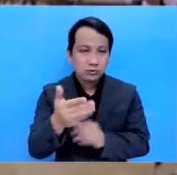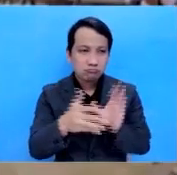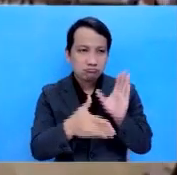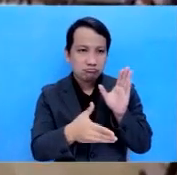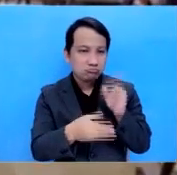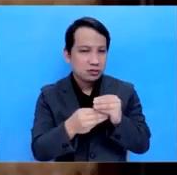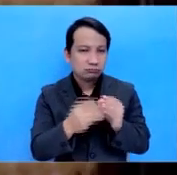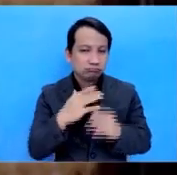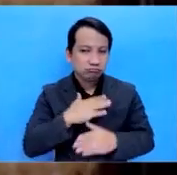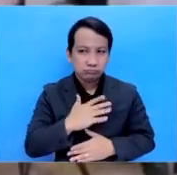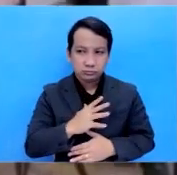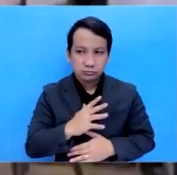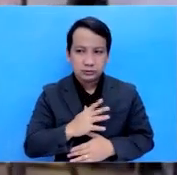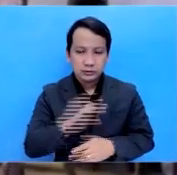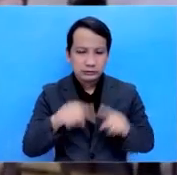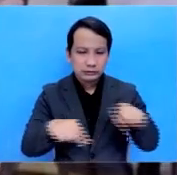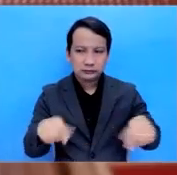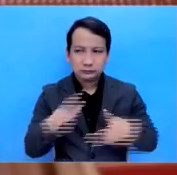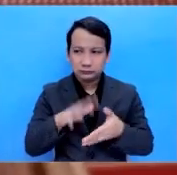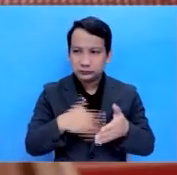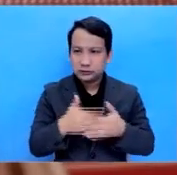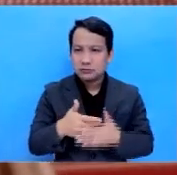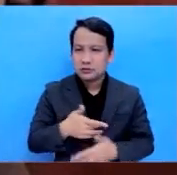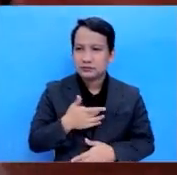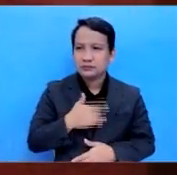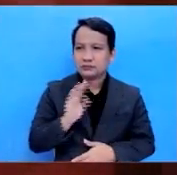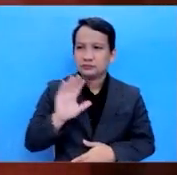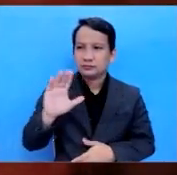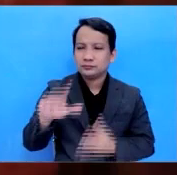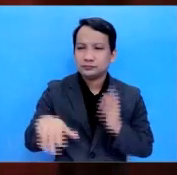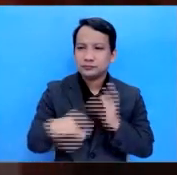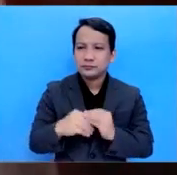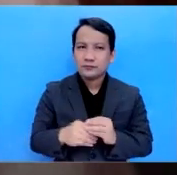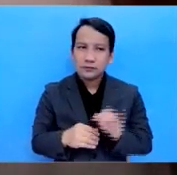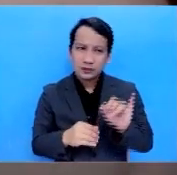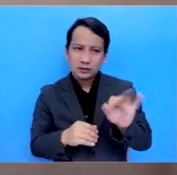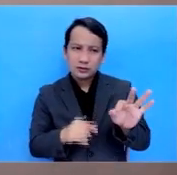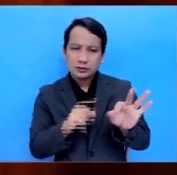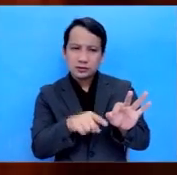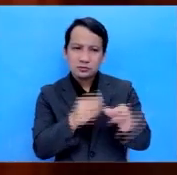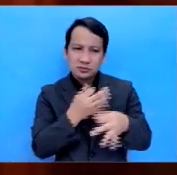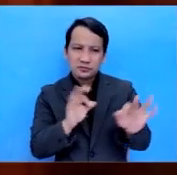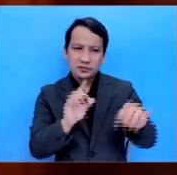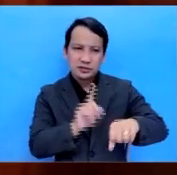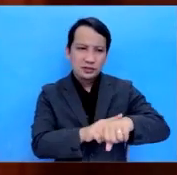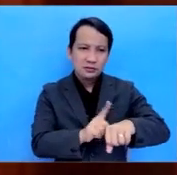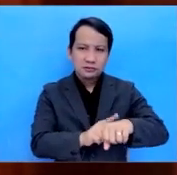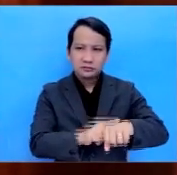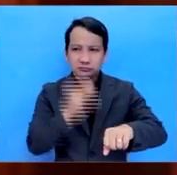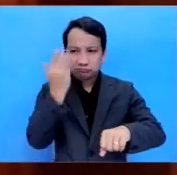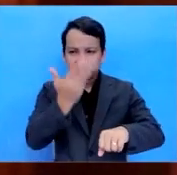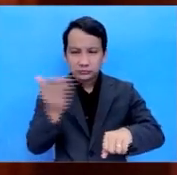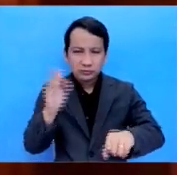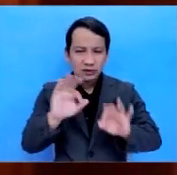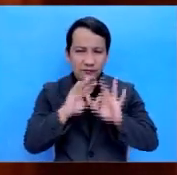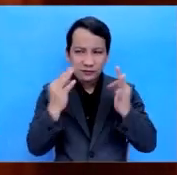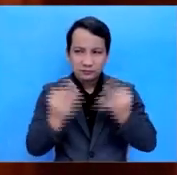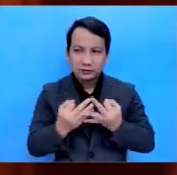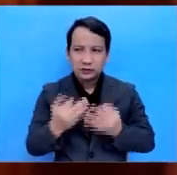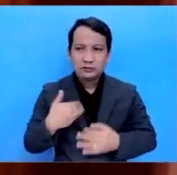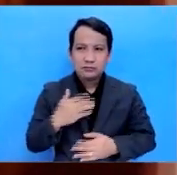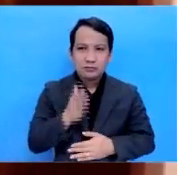siya, iba pa rin daw ang pakiramdam. Pagka may konting free time ka, lalo kasama ko yung mga pamilya, iniikot ko sila